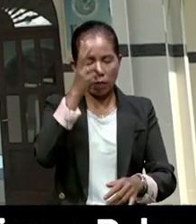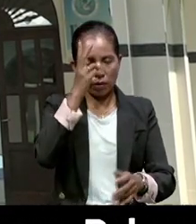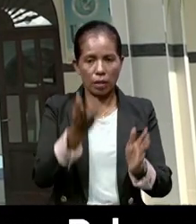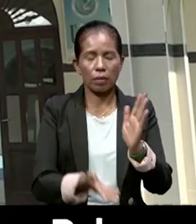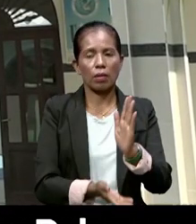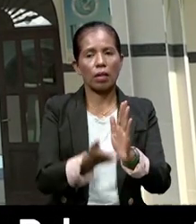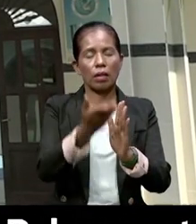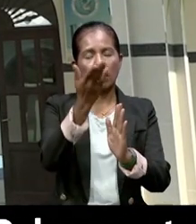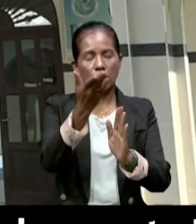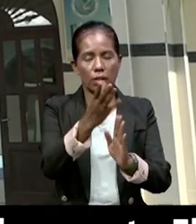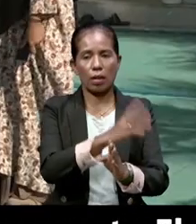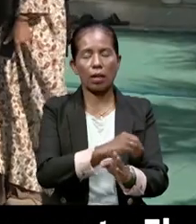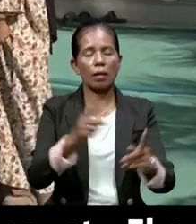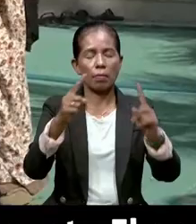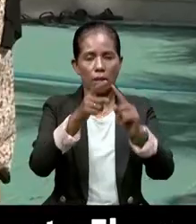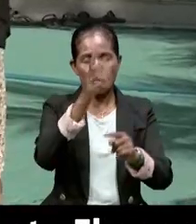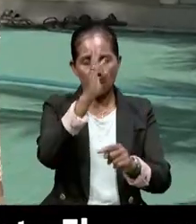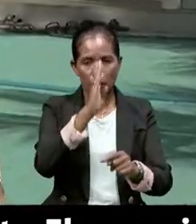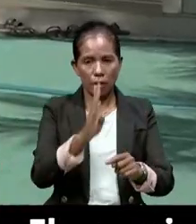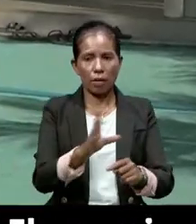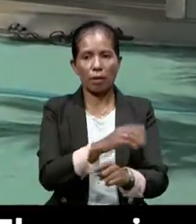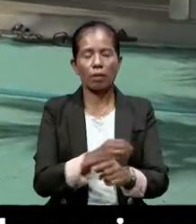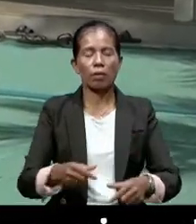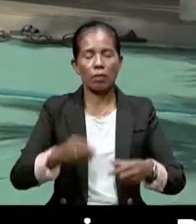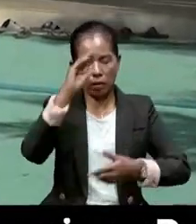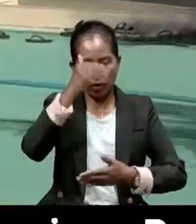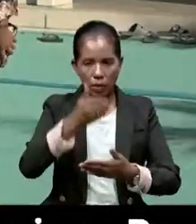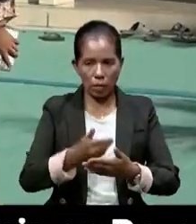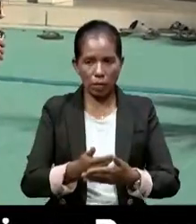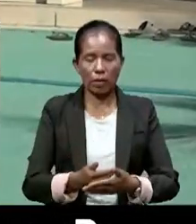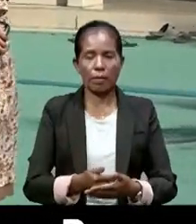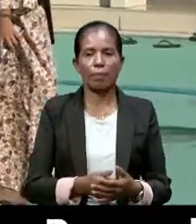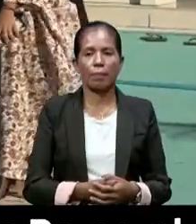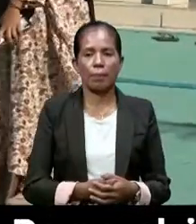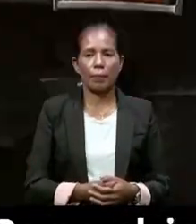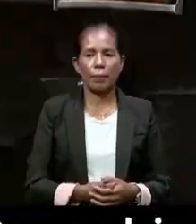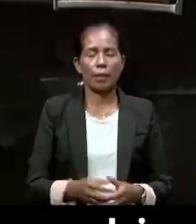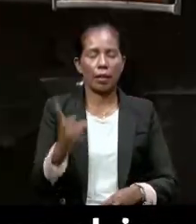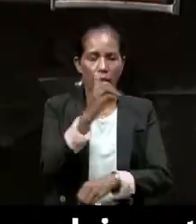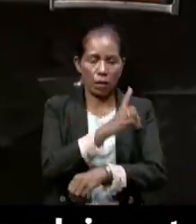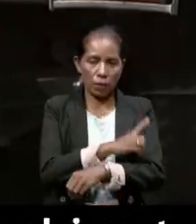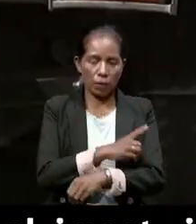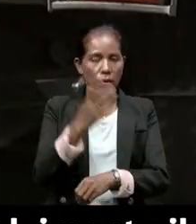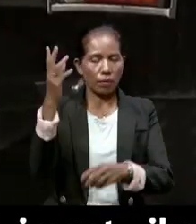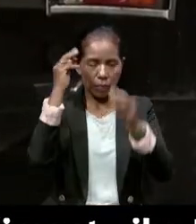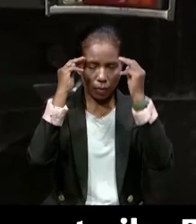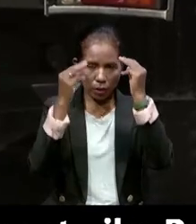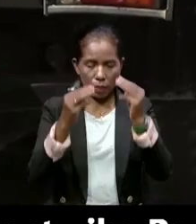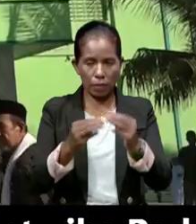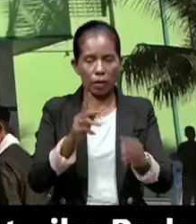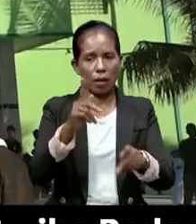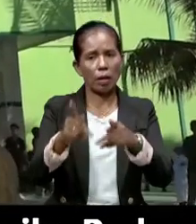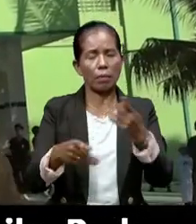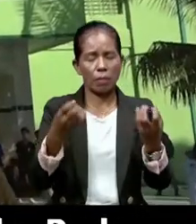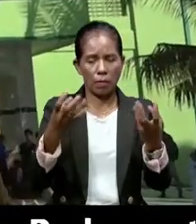nudar sakrifisiu ba maromak enves de sakrifika nyoman Ismail. Ia lorong Idul Adha ne, ema musulmanu sira rihun